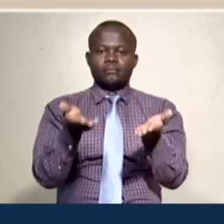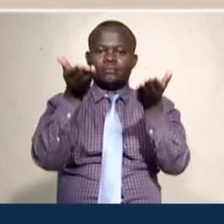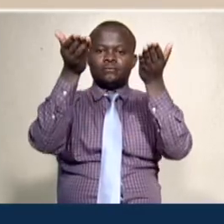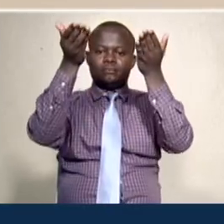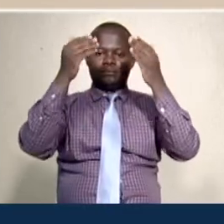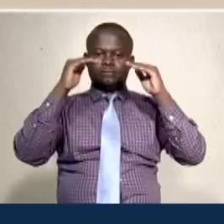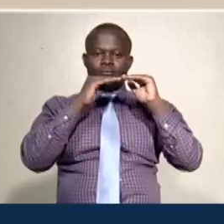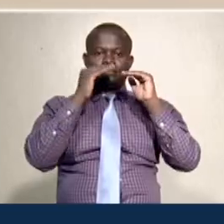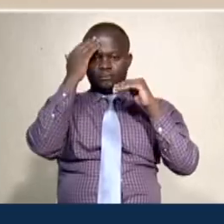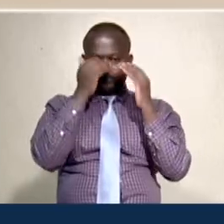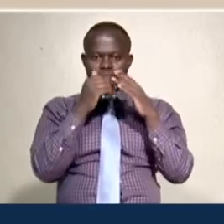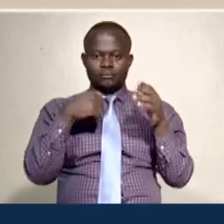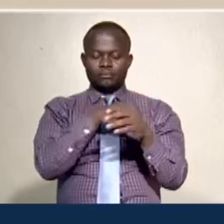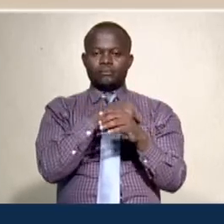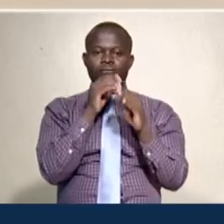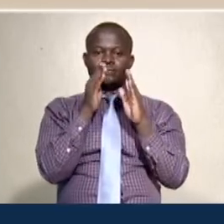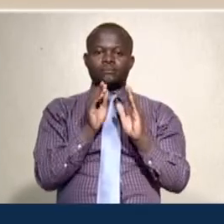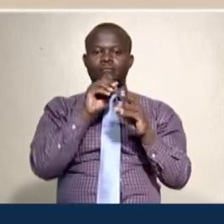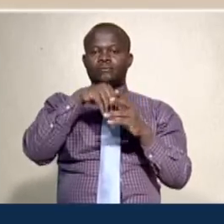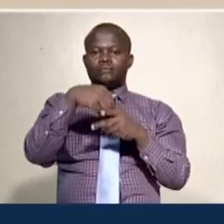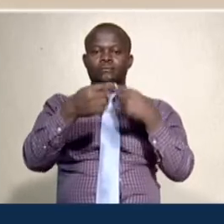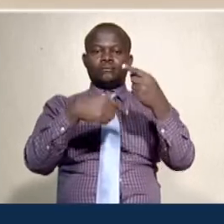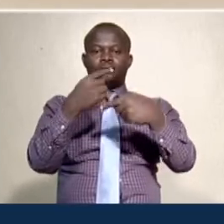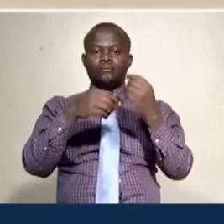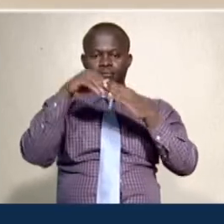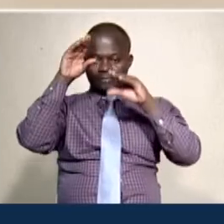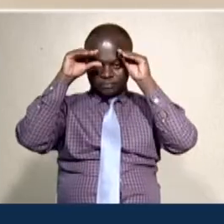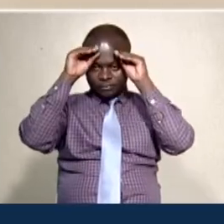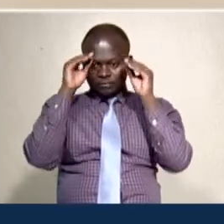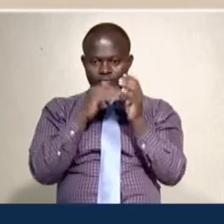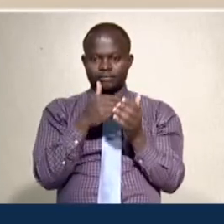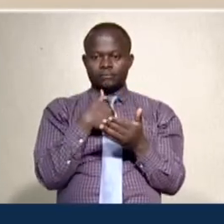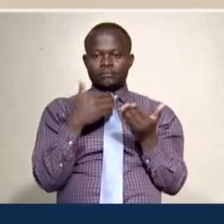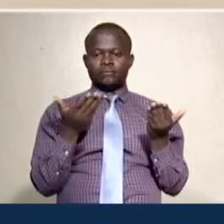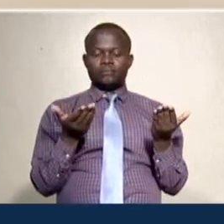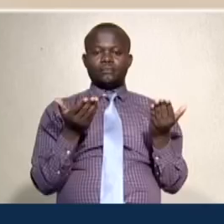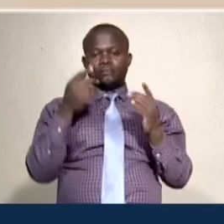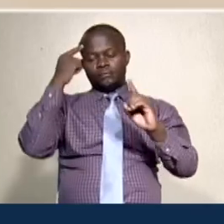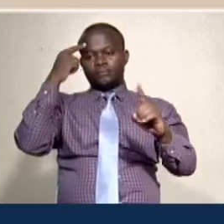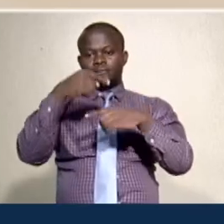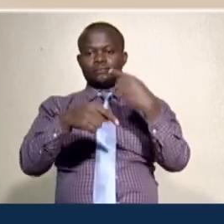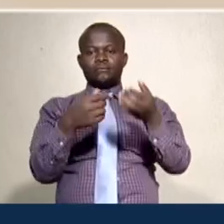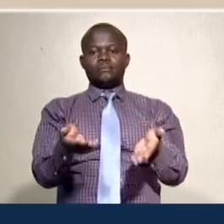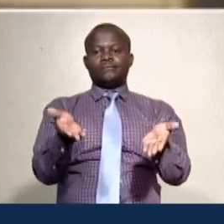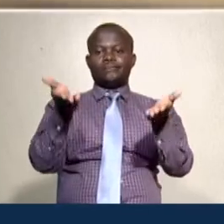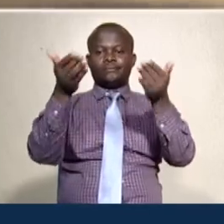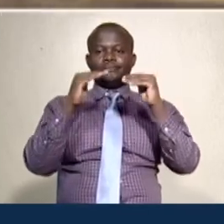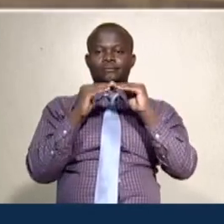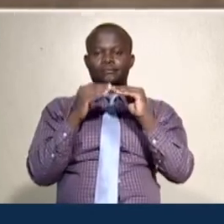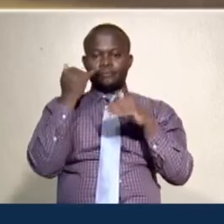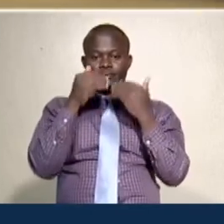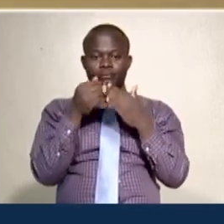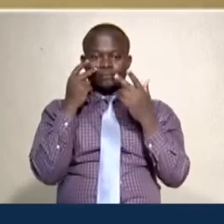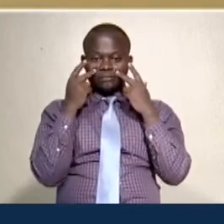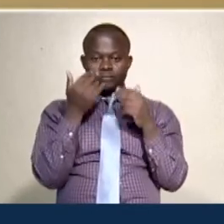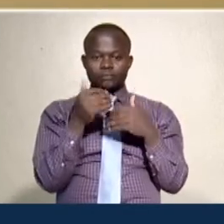nivo kugira ngo umuntu n'ubundi bintu arimo bakomeze bakomeza yiga dufite intego yo gukomeza tuzamura nivo yawe wabonye nka kare